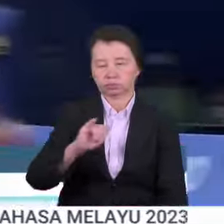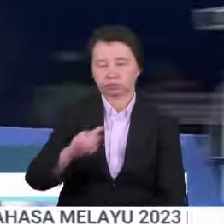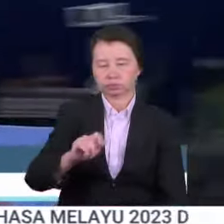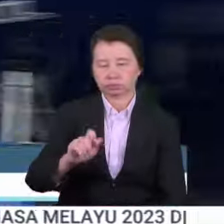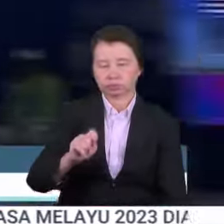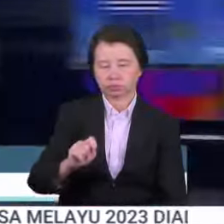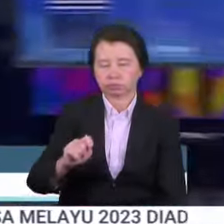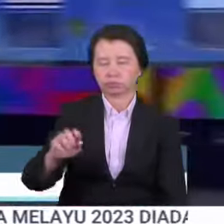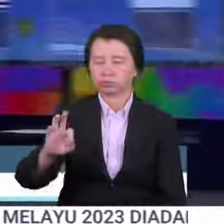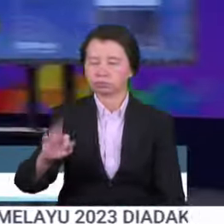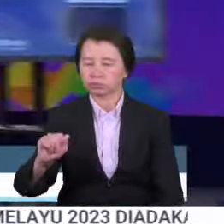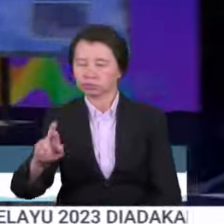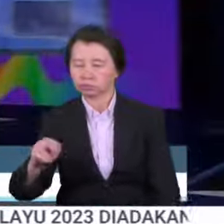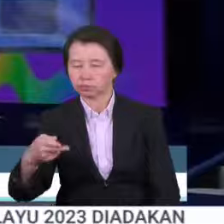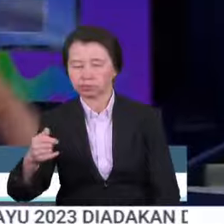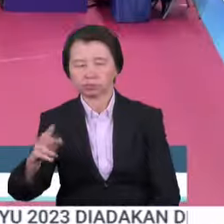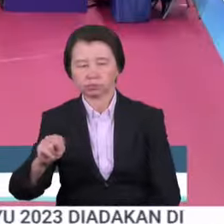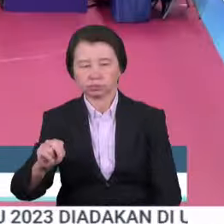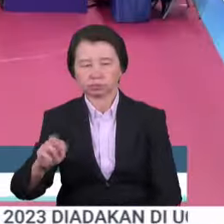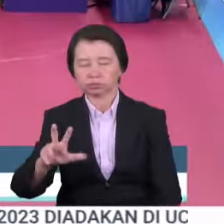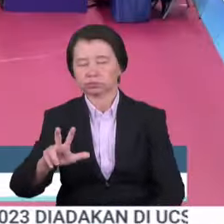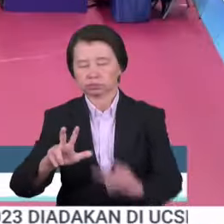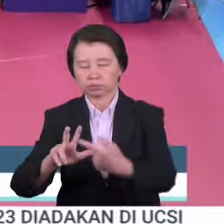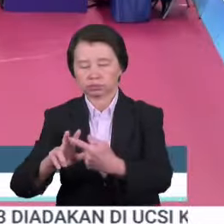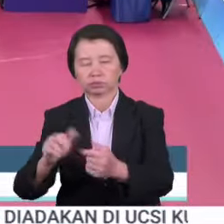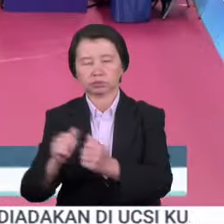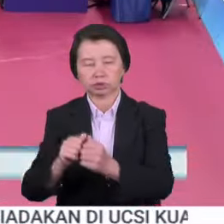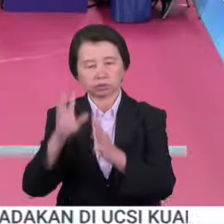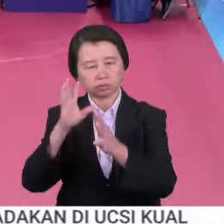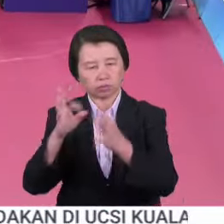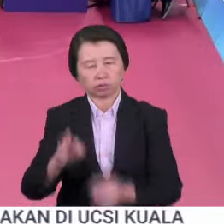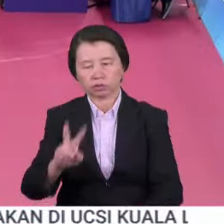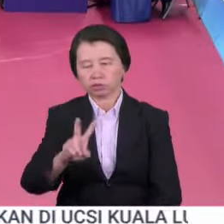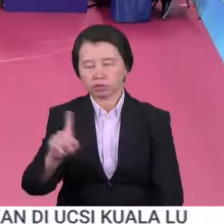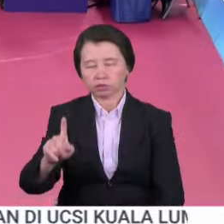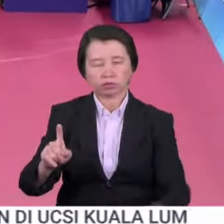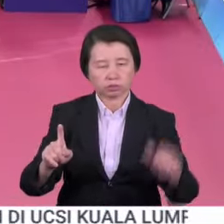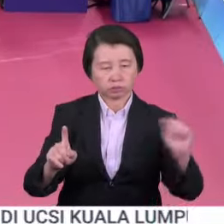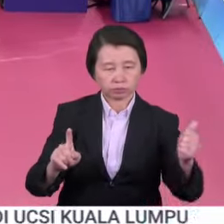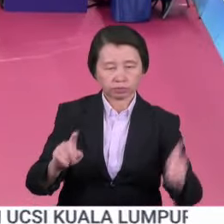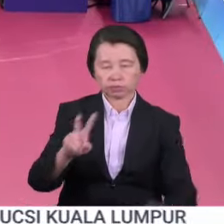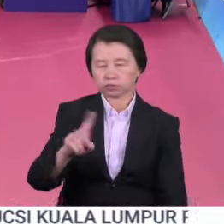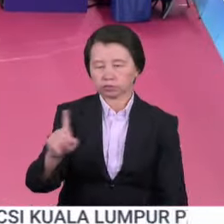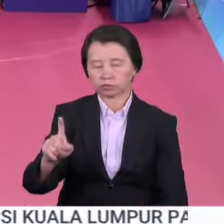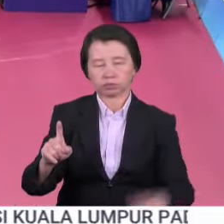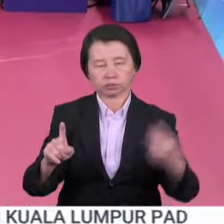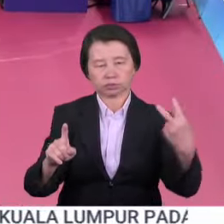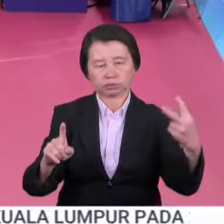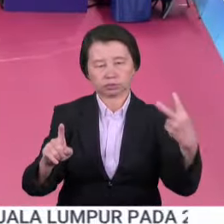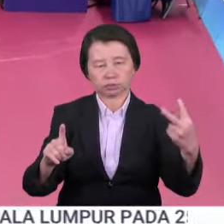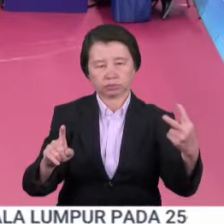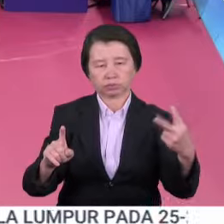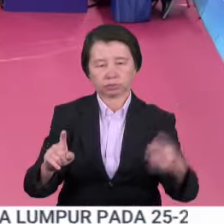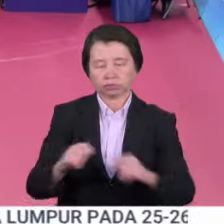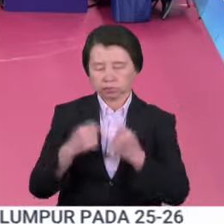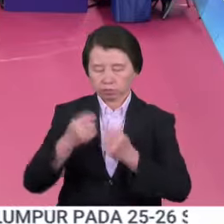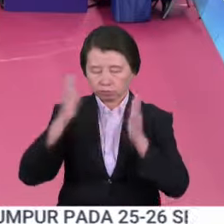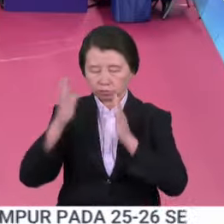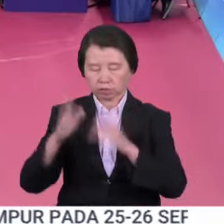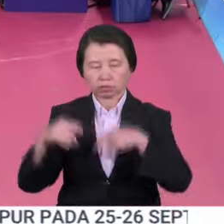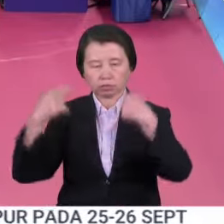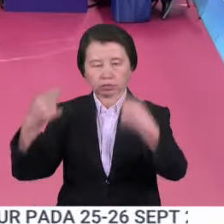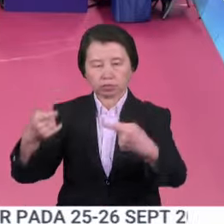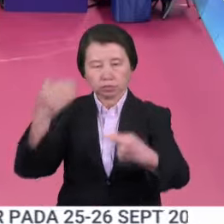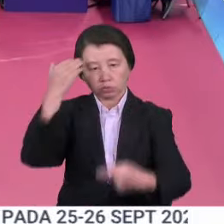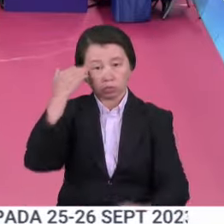Muhammad Nurdin, Farhan Adam Muhammad Haziq Hairul Nizam dengan keputusan 21-10, 21-12. Skuad negara akan berhadapan